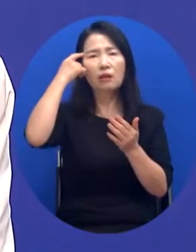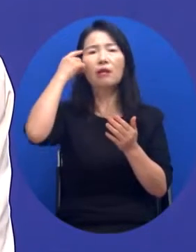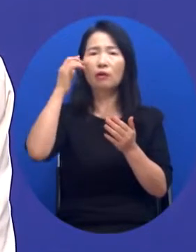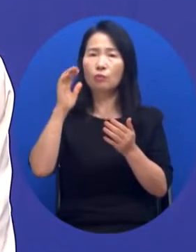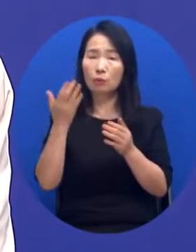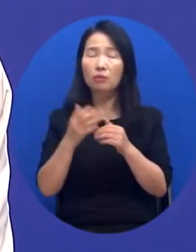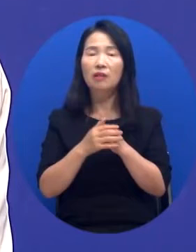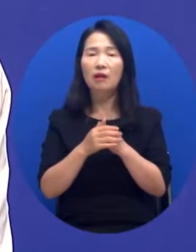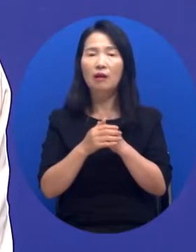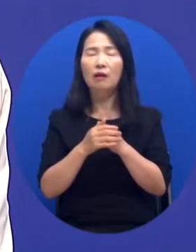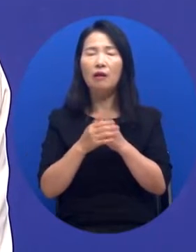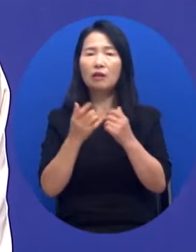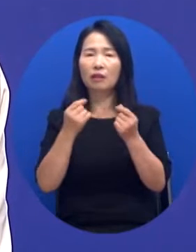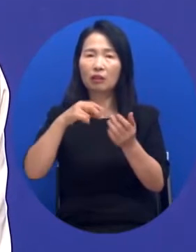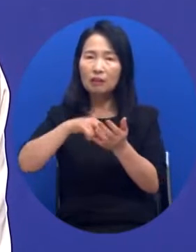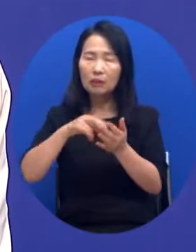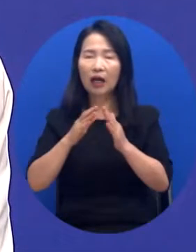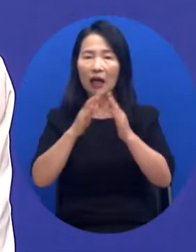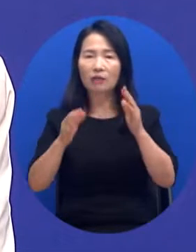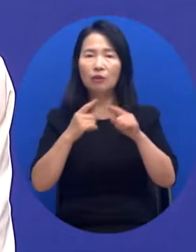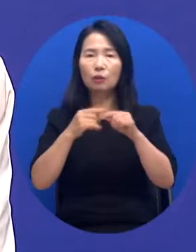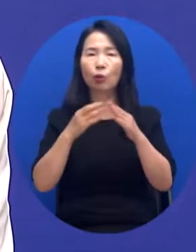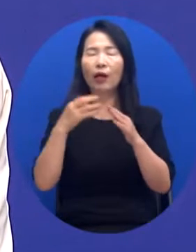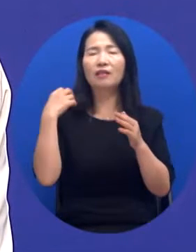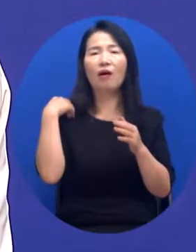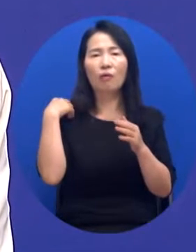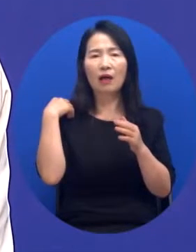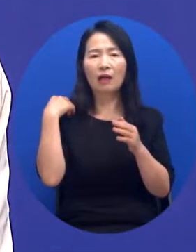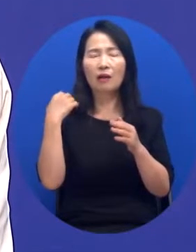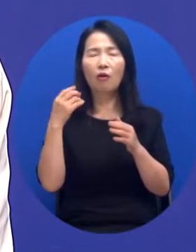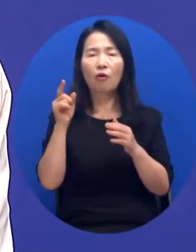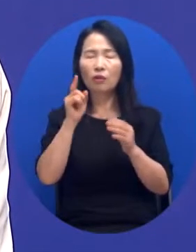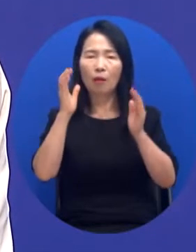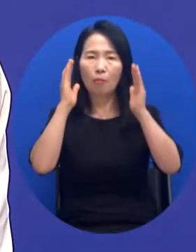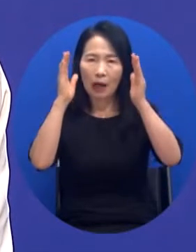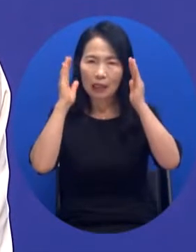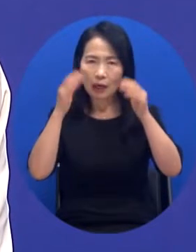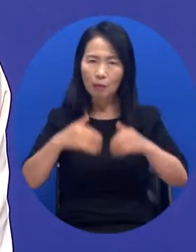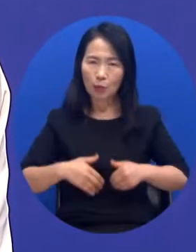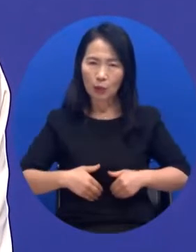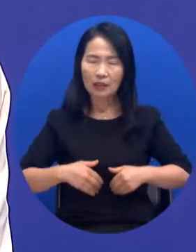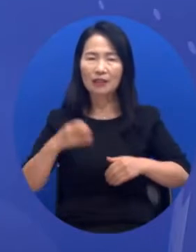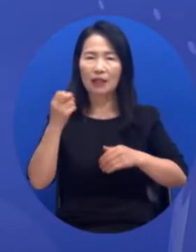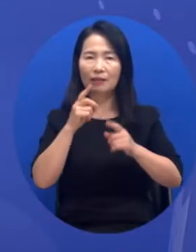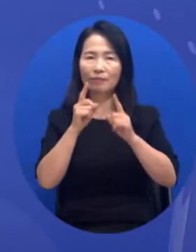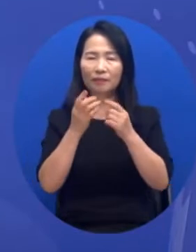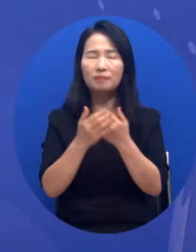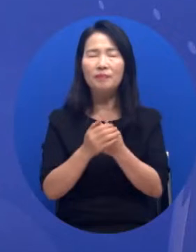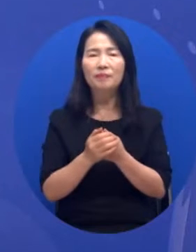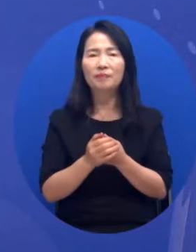점에서 가정교회가 어떤 역할을 할 수 있을지 어떤 방향으로 나아가야 한다고 보시나요? 네.